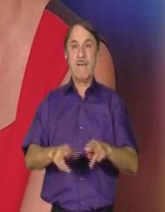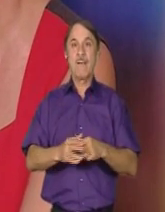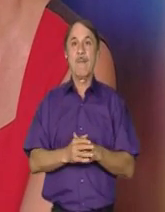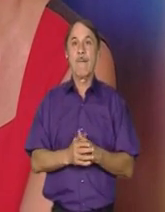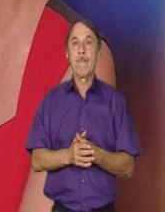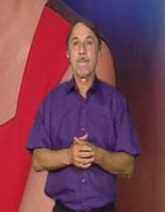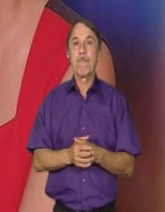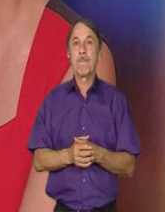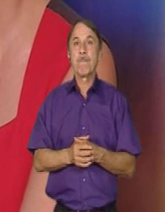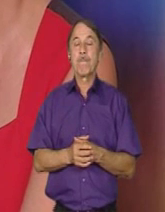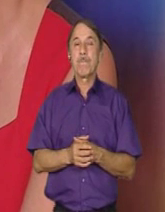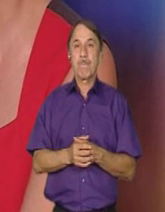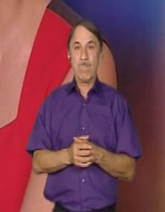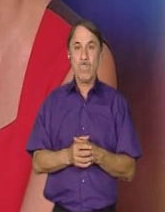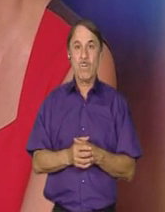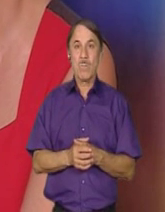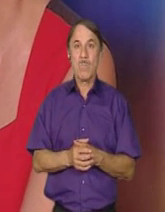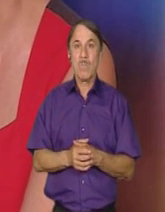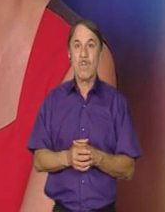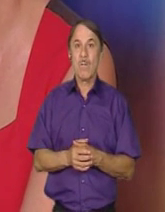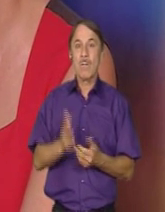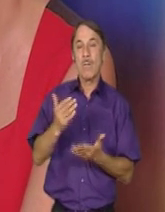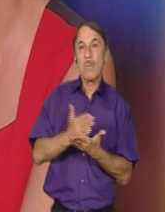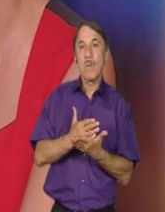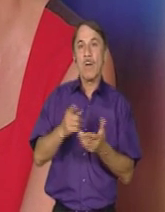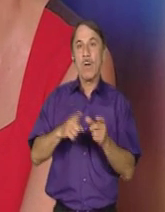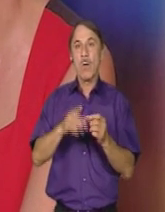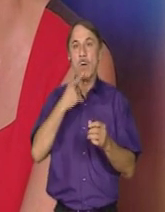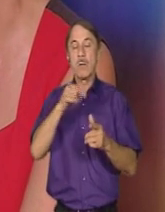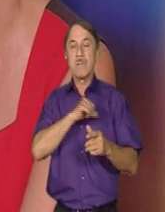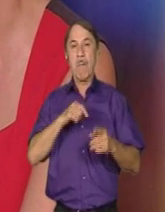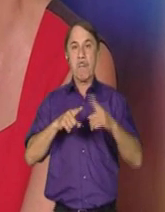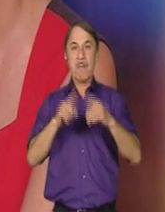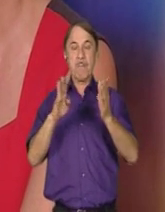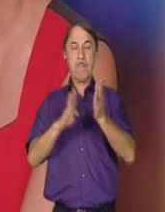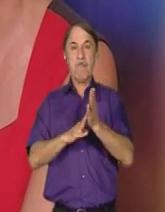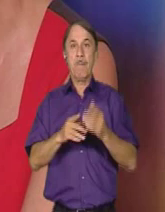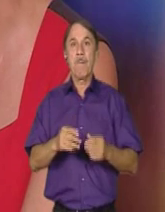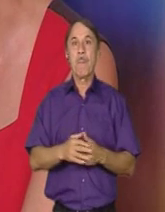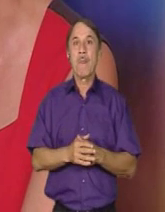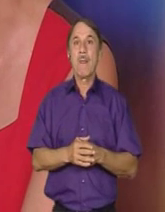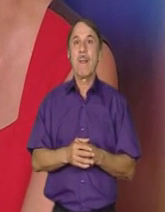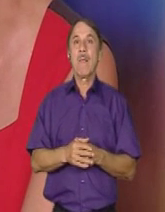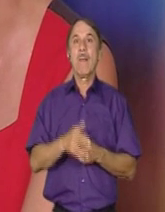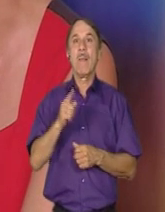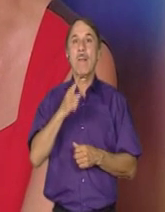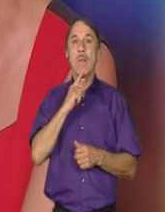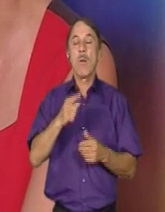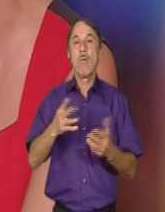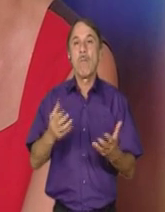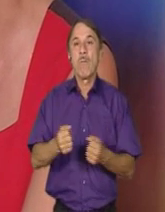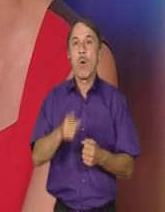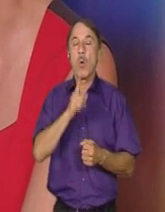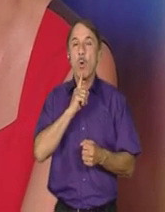nije korisno sad. Da, ali je zanimljivo to što ste rekli, u zatvorenom prostoru ovde je ipak mnogo prijatnije. Ipak malo pirisa tog Dunava